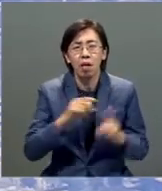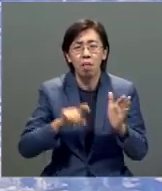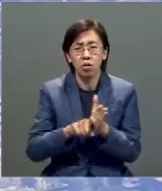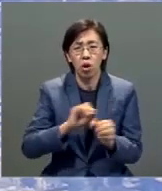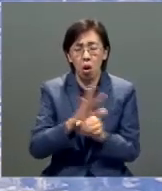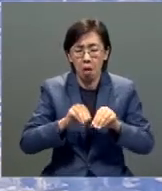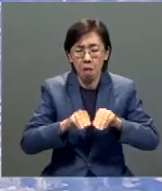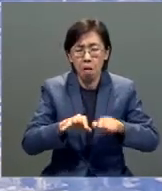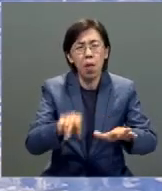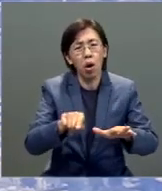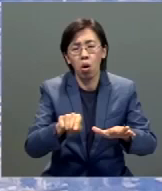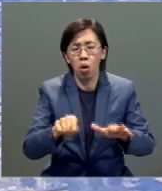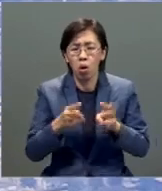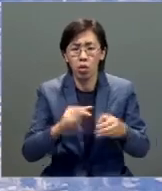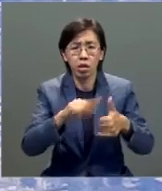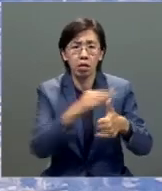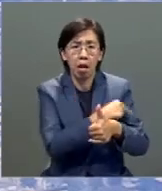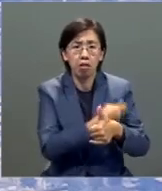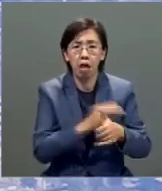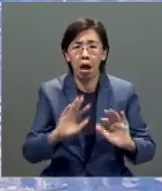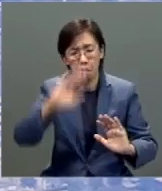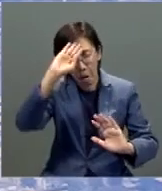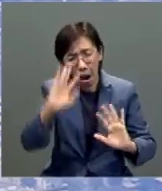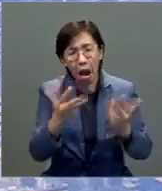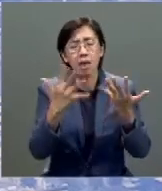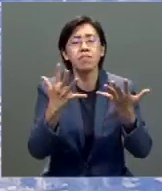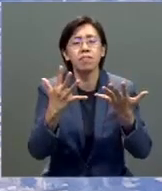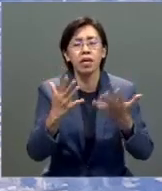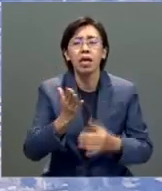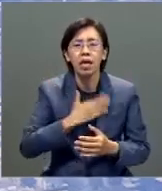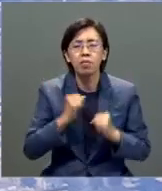โควิด-19 ซึ่งยังไม่มีทางรักษาให้หายได้ก็เป็นเรื่องที่เราต้องปรับตัวกันนะครับ